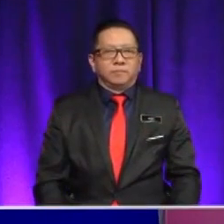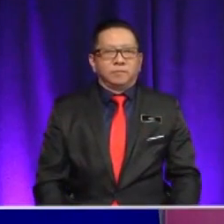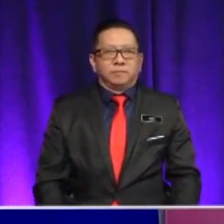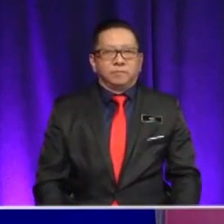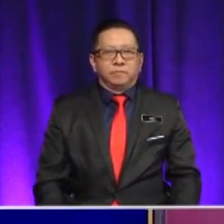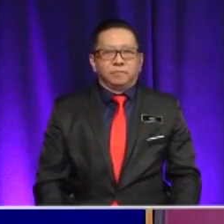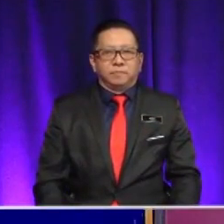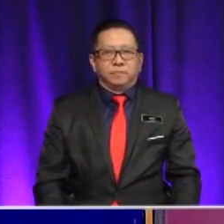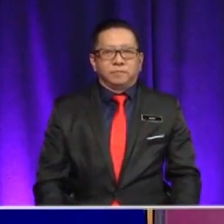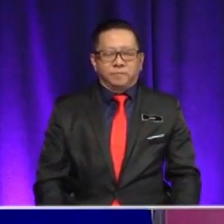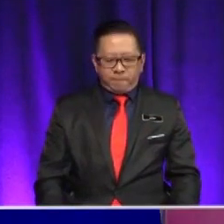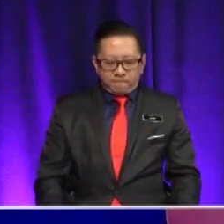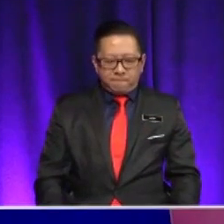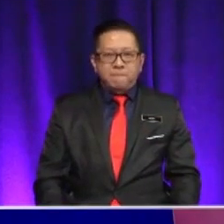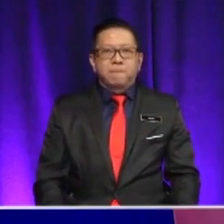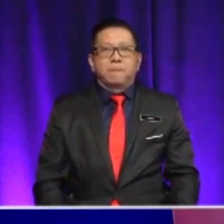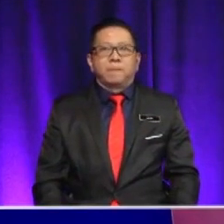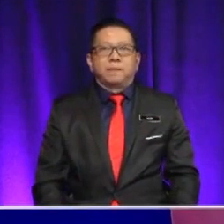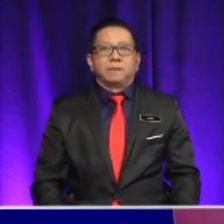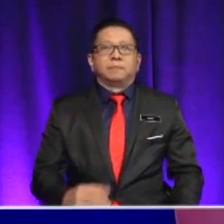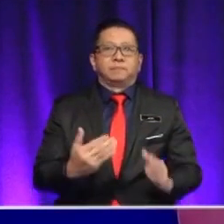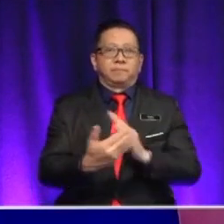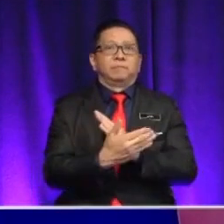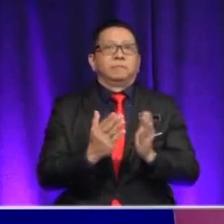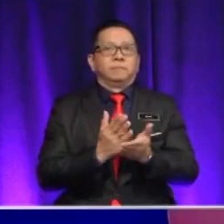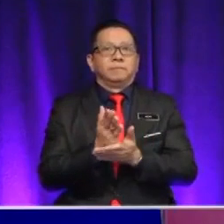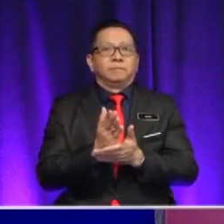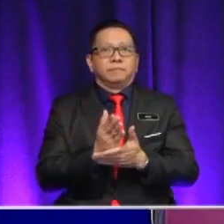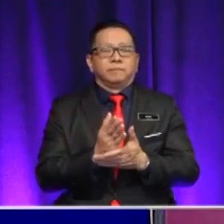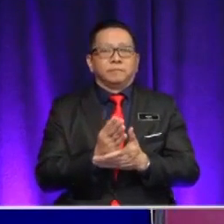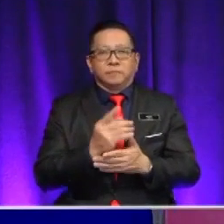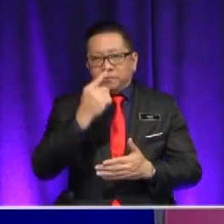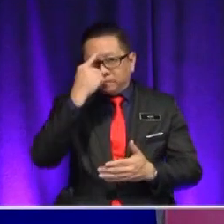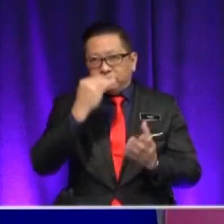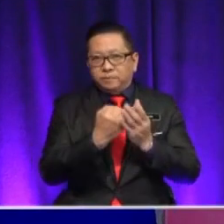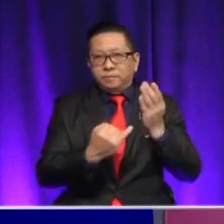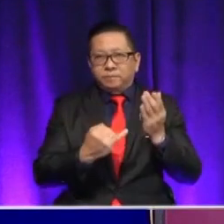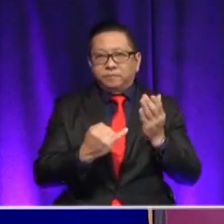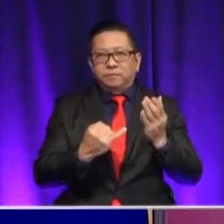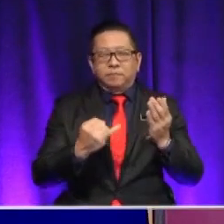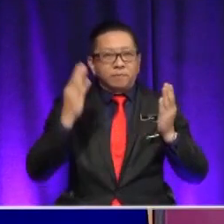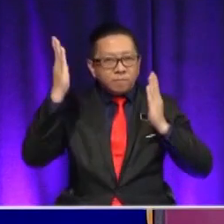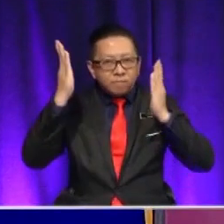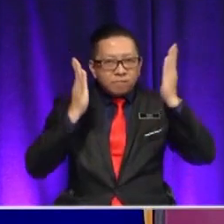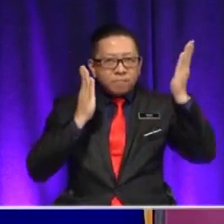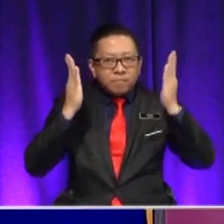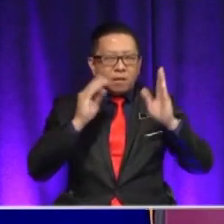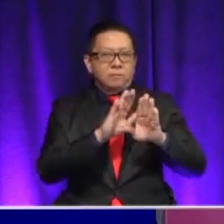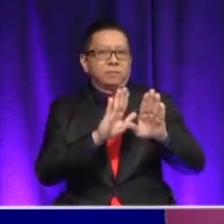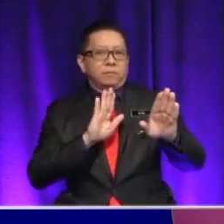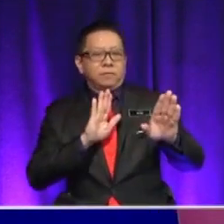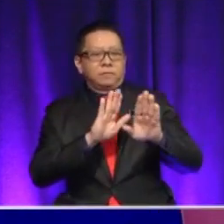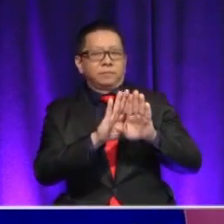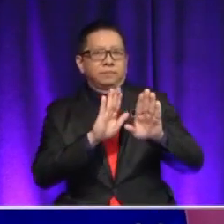mana dia pun berada. Okey, yang seterusnya, okey, untuk melahirkan warga negara yang bertolak ansur,